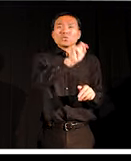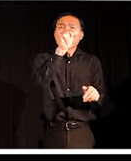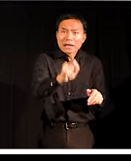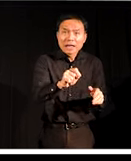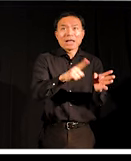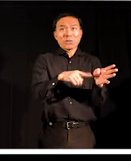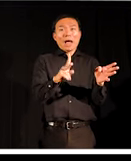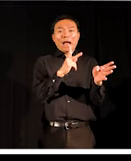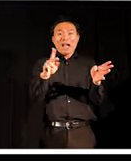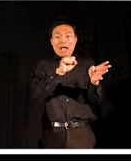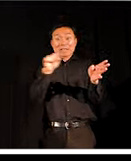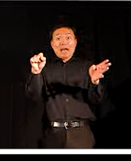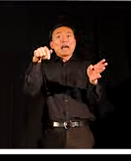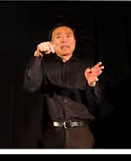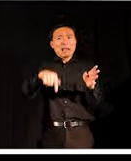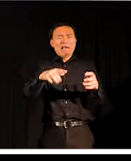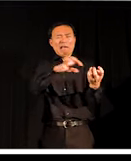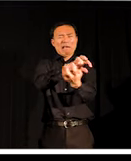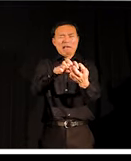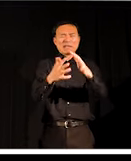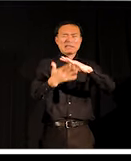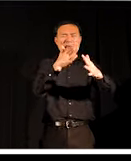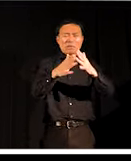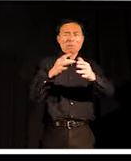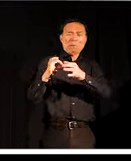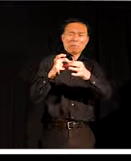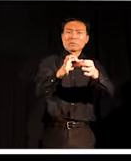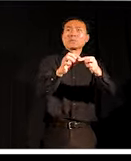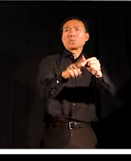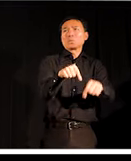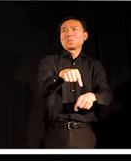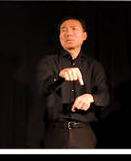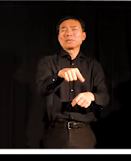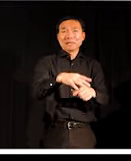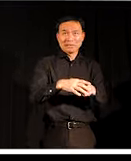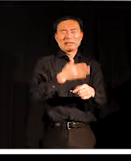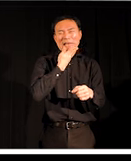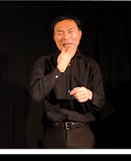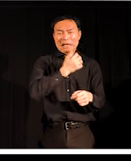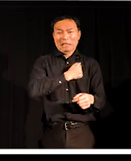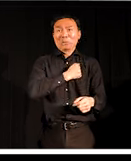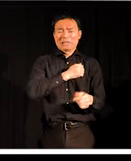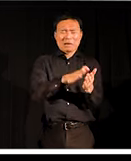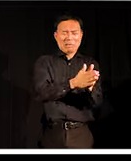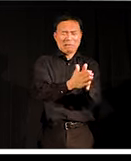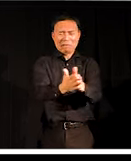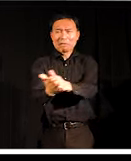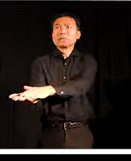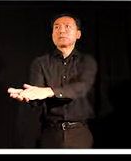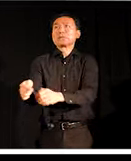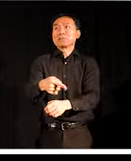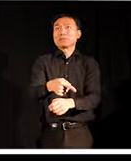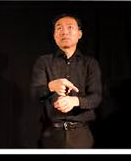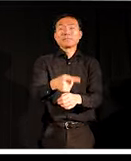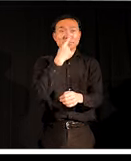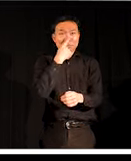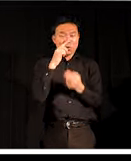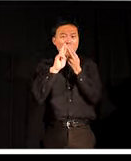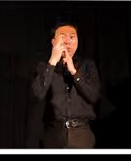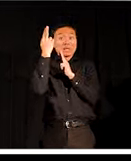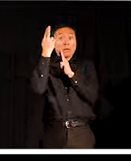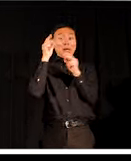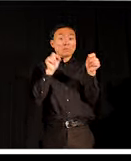座で激しい戦闘が続いています本当に大切な命が奪われ続けています私たち沖縄周辺